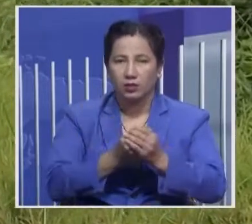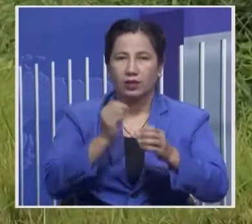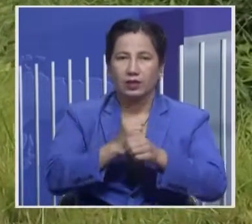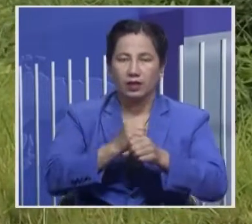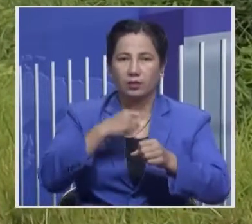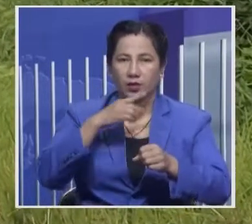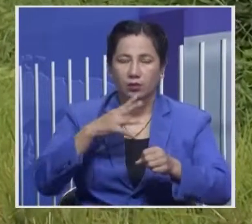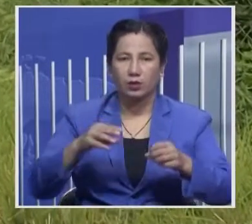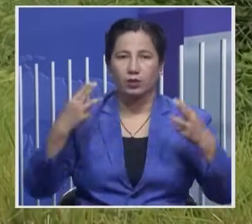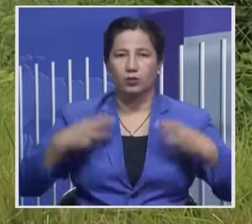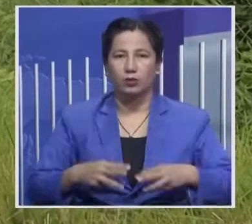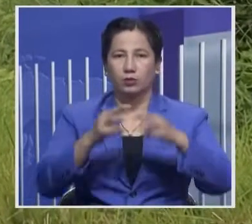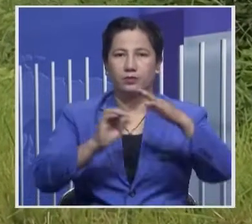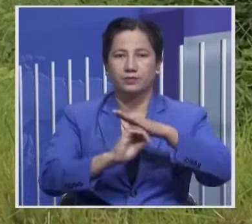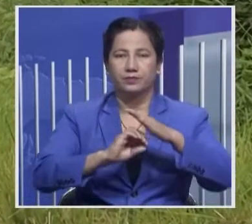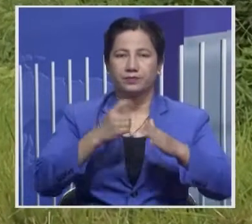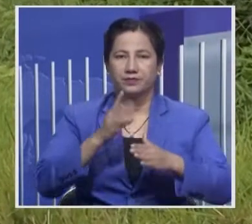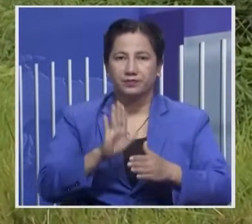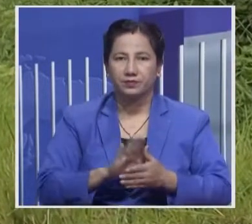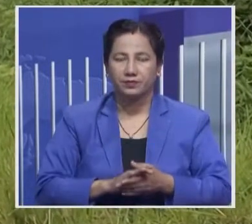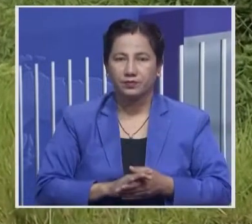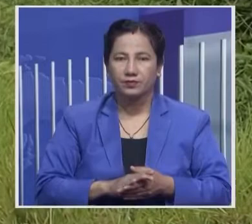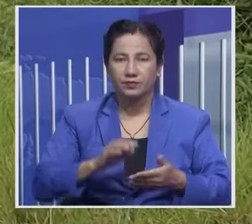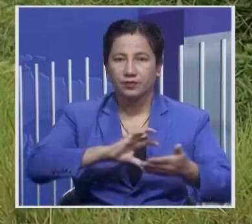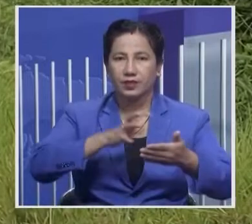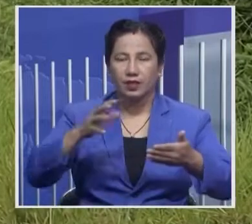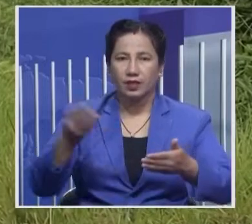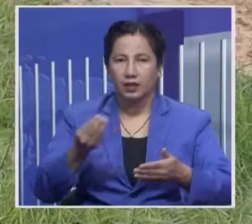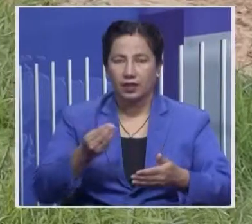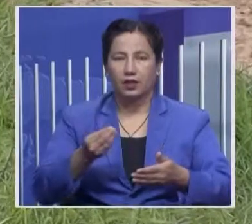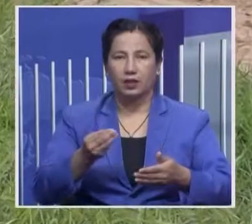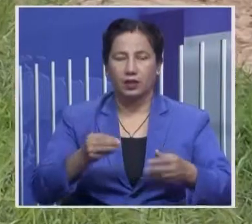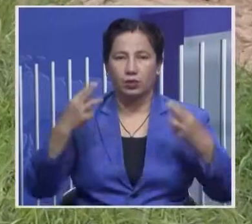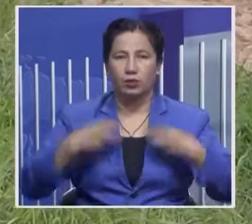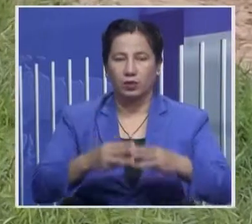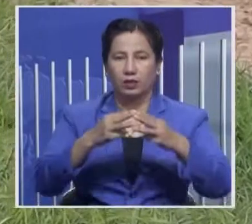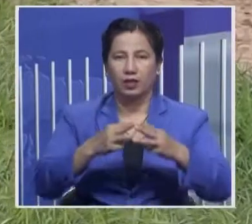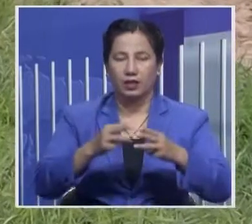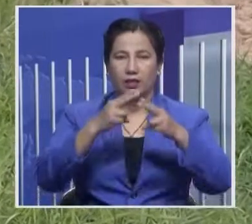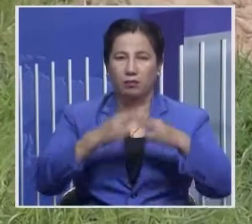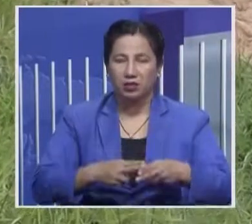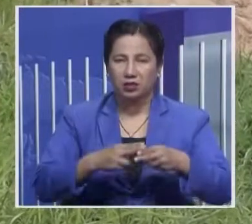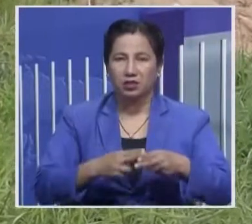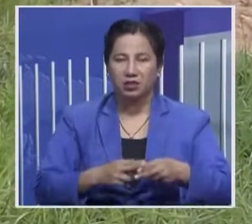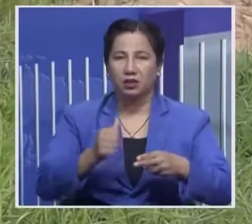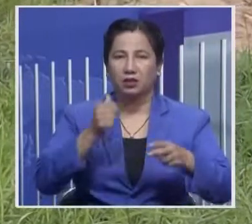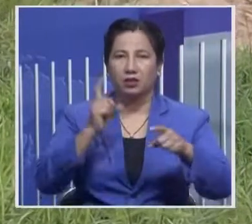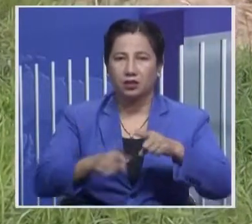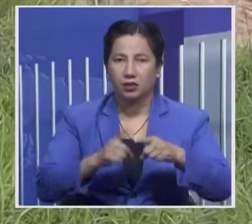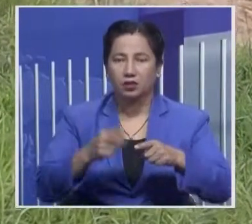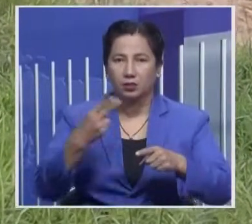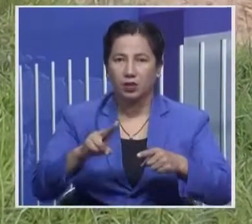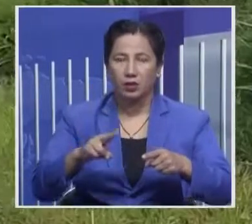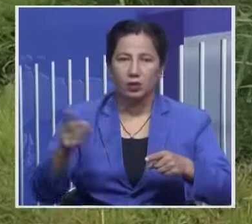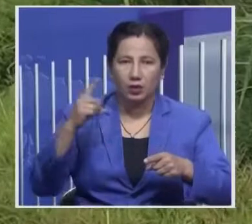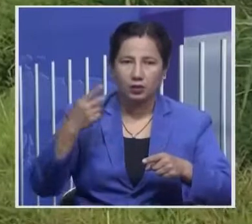नभएको उपभोक्ता समितिले बताउने गरेको छ। स्थानीय केही उपभोक्ताले बजेट दुरुपयोग भएको आरोप समेत लगाएका छन्। तर